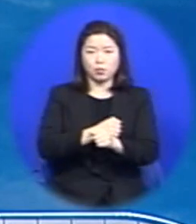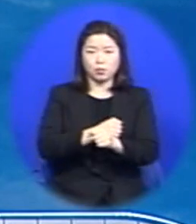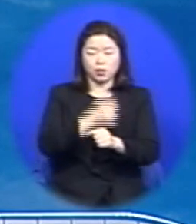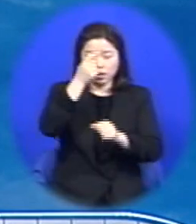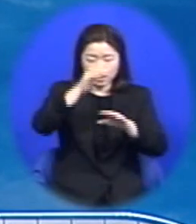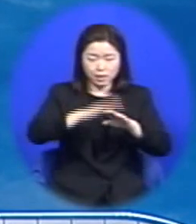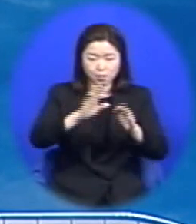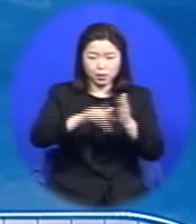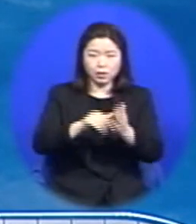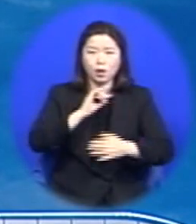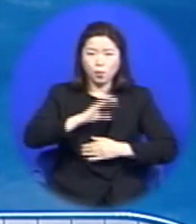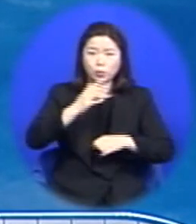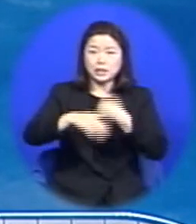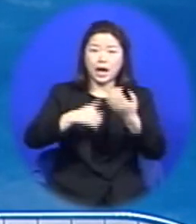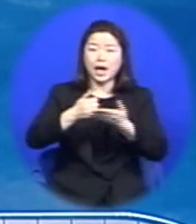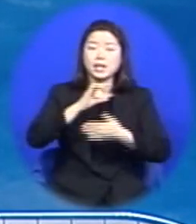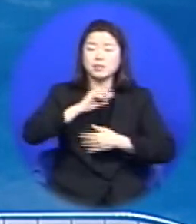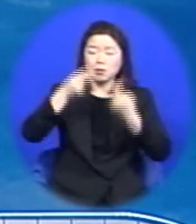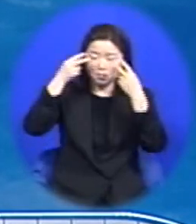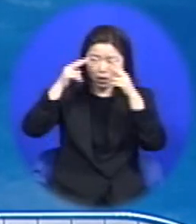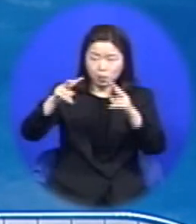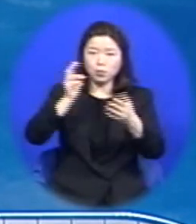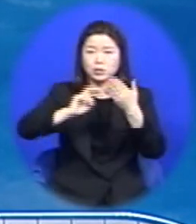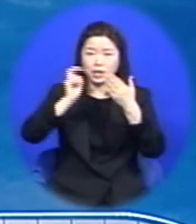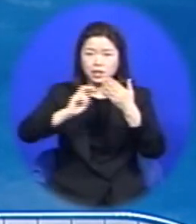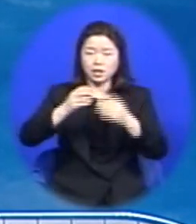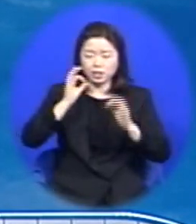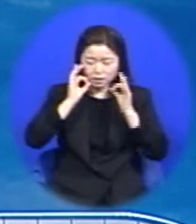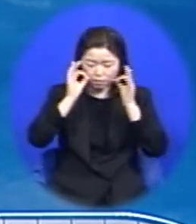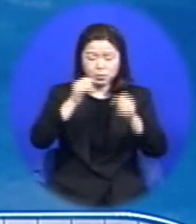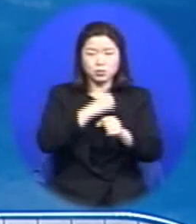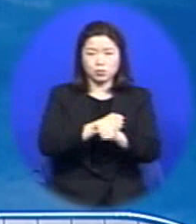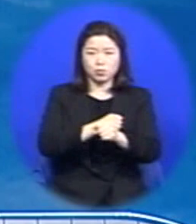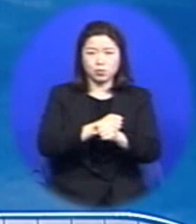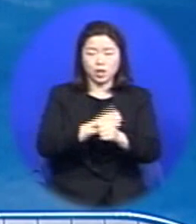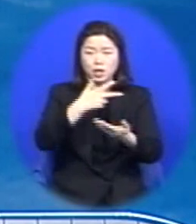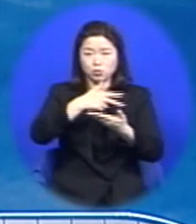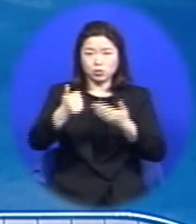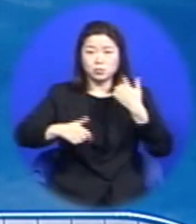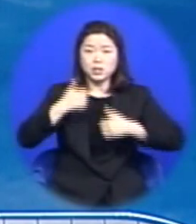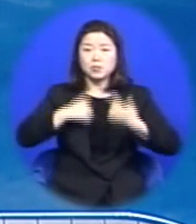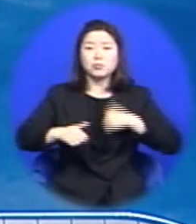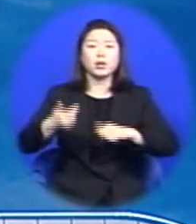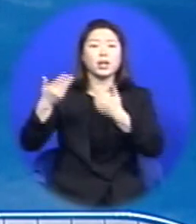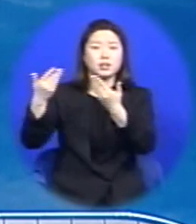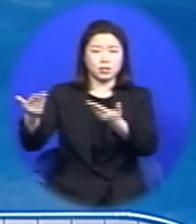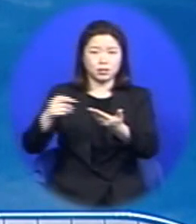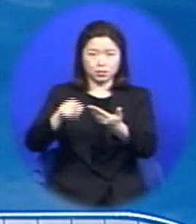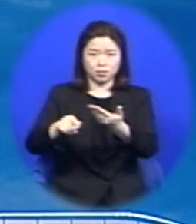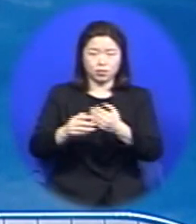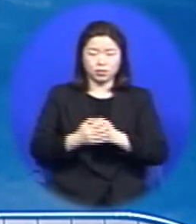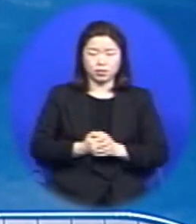바라보고 찬양하기를 힘쓰고 주님을 기쁘게 해드리고.